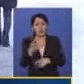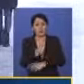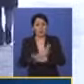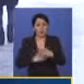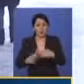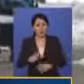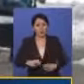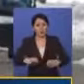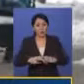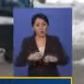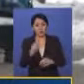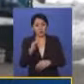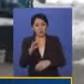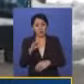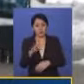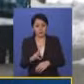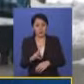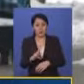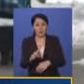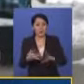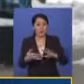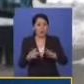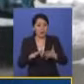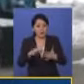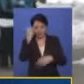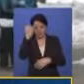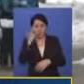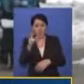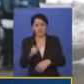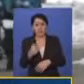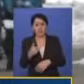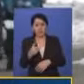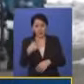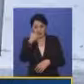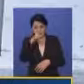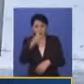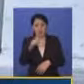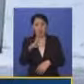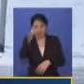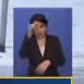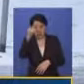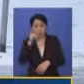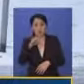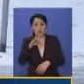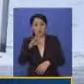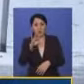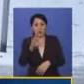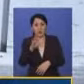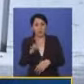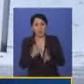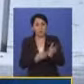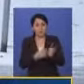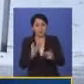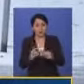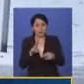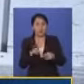Николай Шипеткин әкімге өз базынасын айта келген. Қарияның айтуынша 2021 жылдың қаңтар айында жамбасына ота жасалуы тиіс.